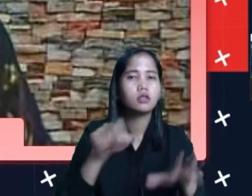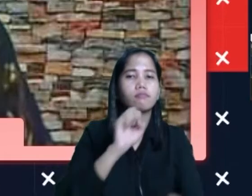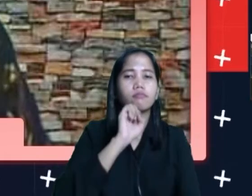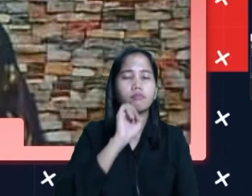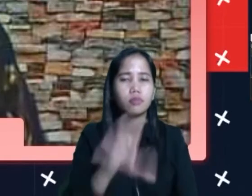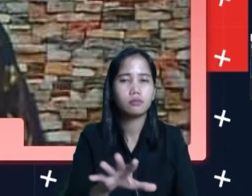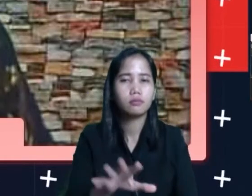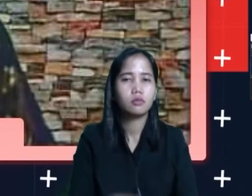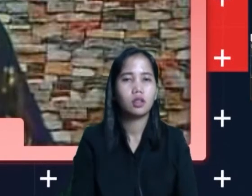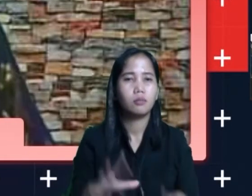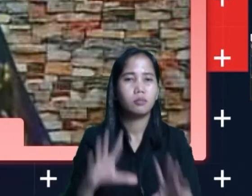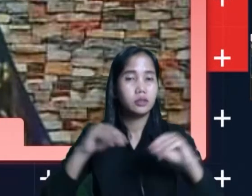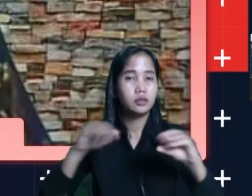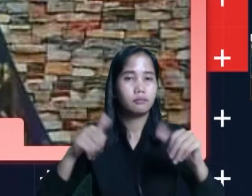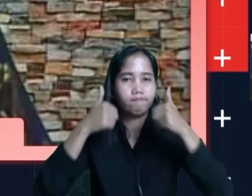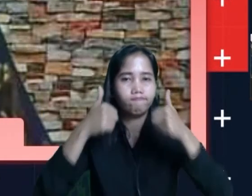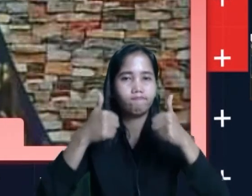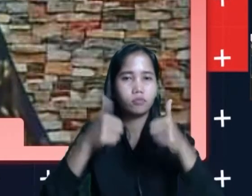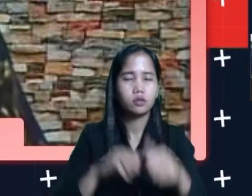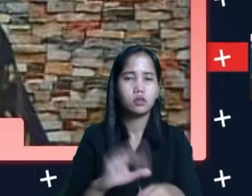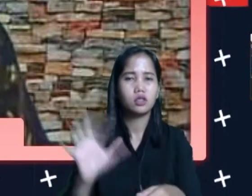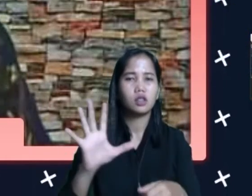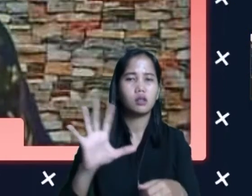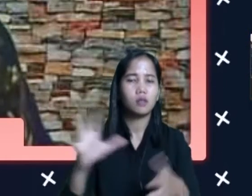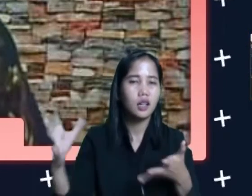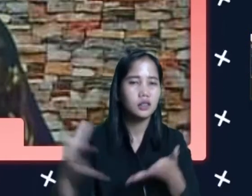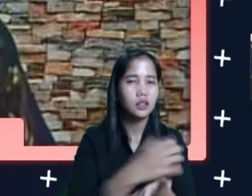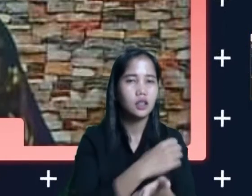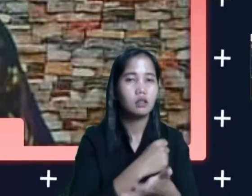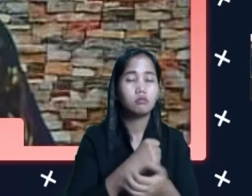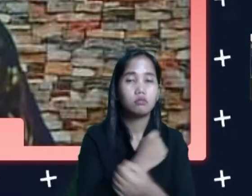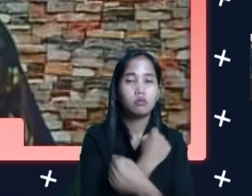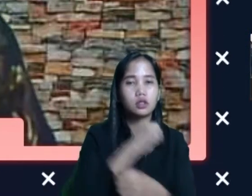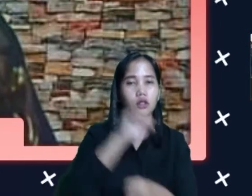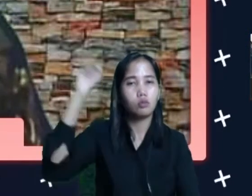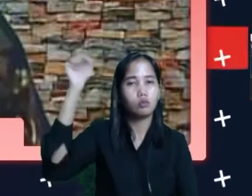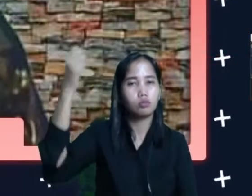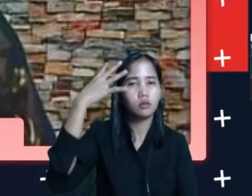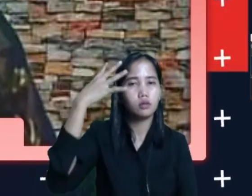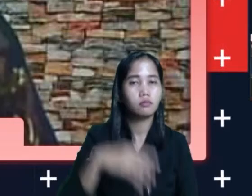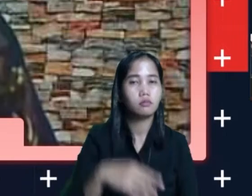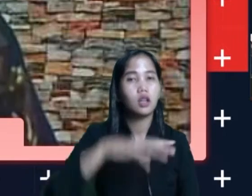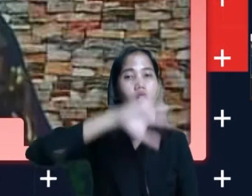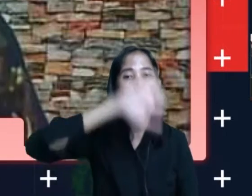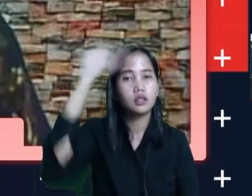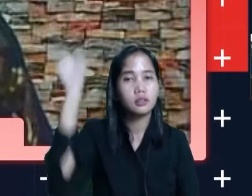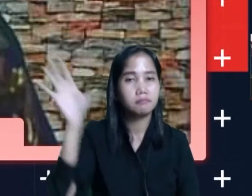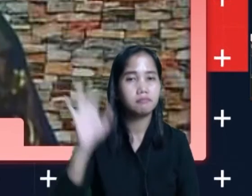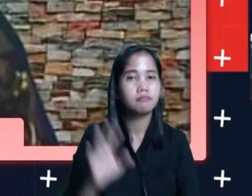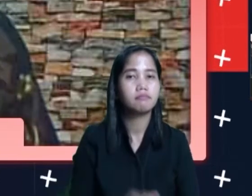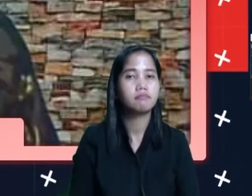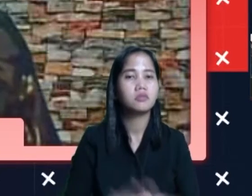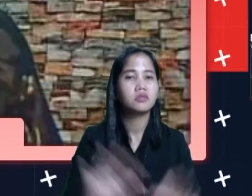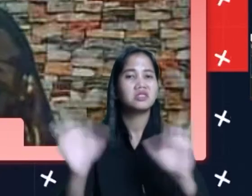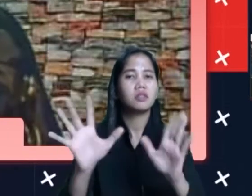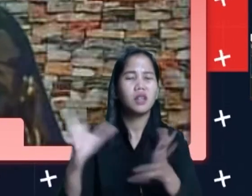Allah, tidak menghasilkan keselamatan. Justru ayat ini mengatakan karena kita diciptakan